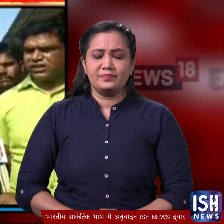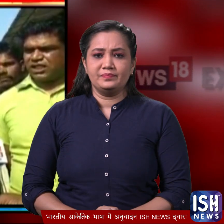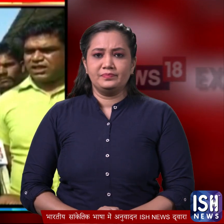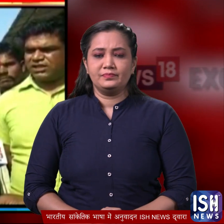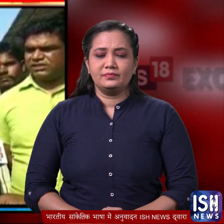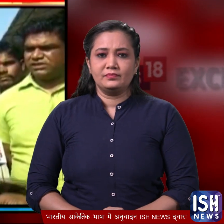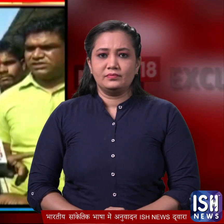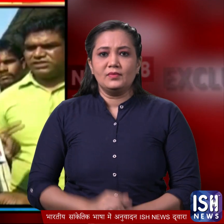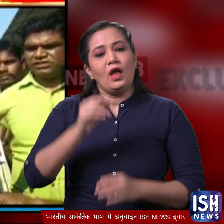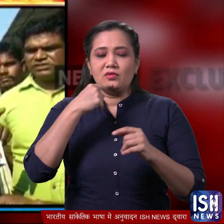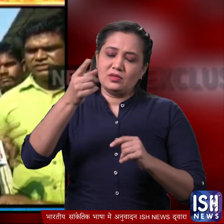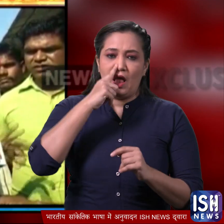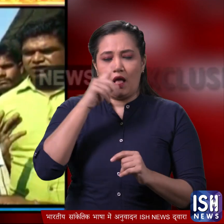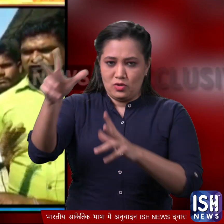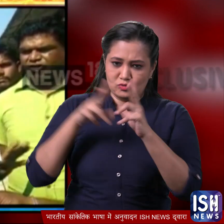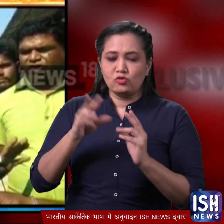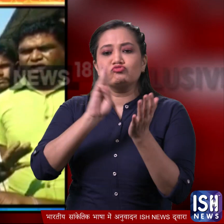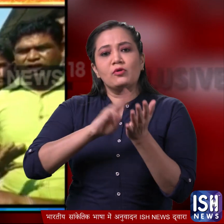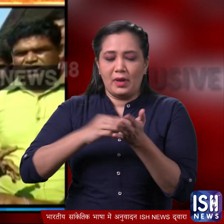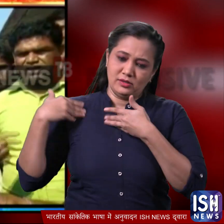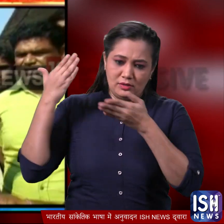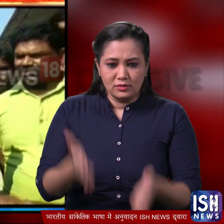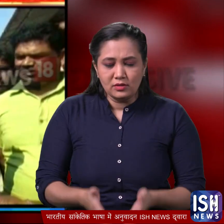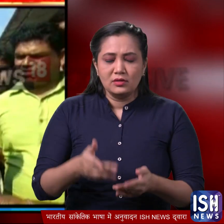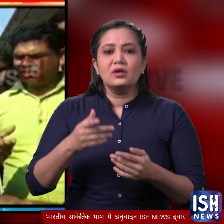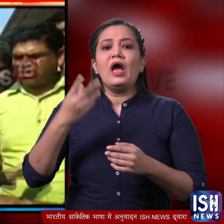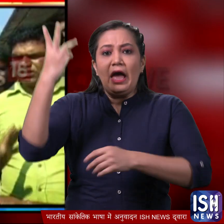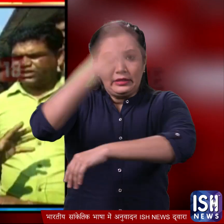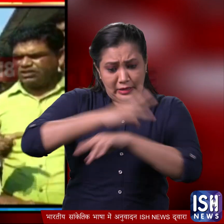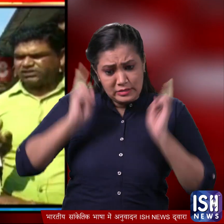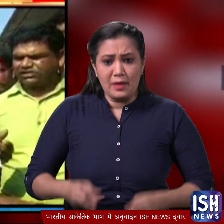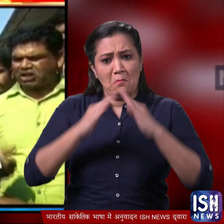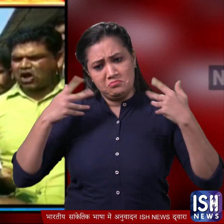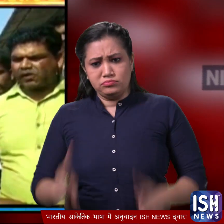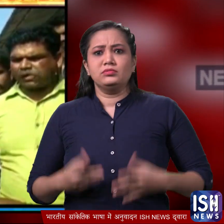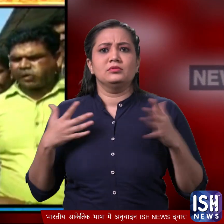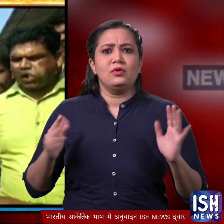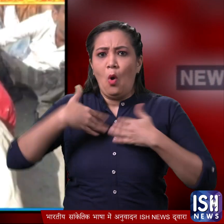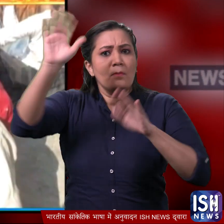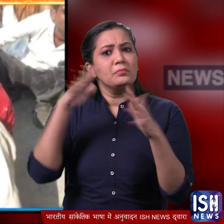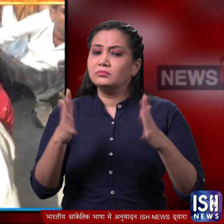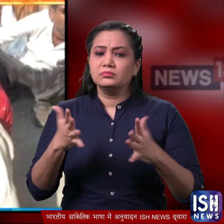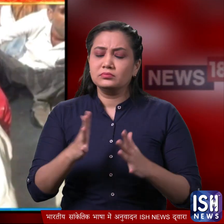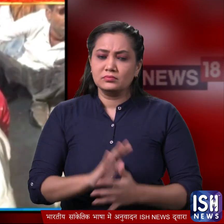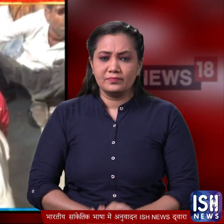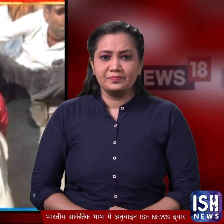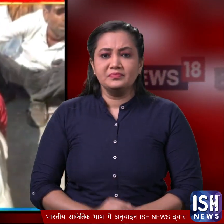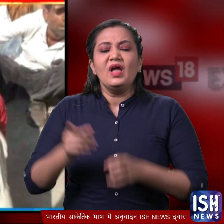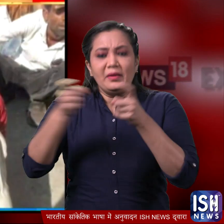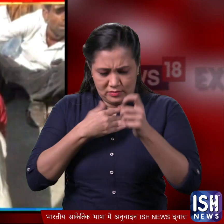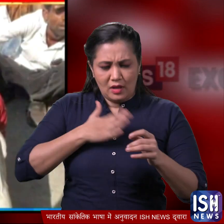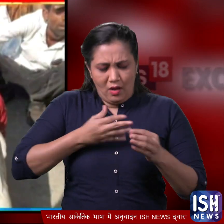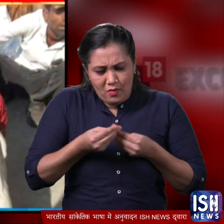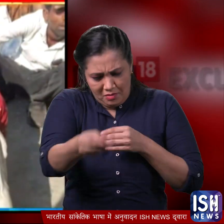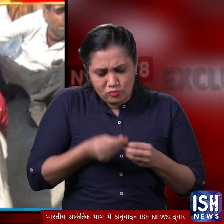दिखे। मैडम ने कही थी कि सोमवार के दिन खाद बांटे, तो हम फिर घर ही नहीं गए। हम 3 दिनों से इतना ही रुके हैं। बताया गया कि प्रशासन